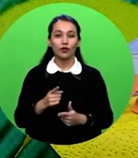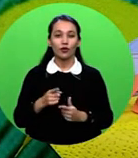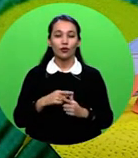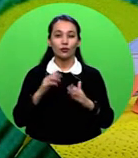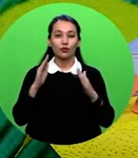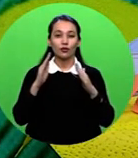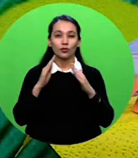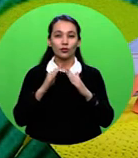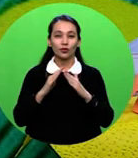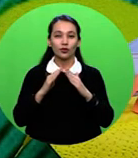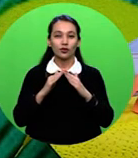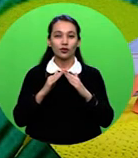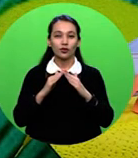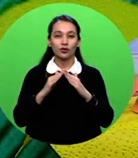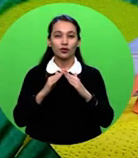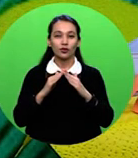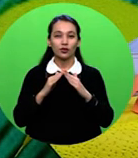Yoki bo'lmasa uyda